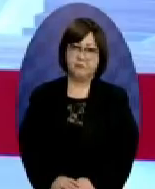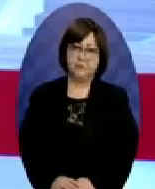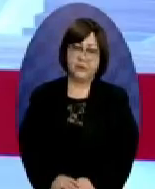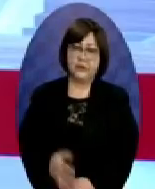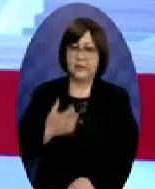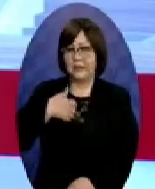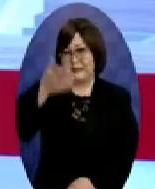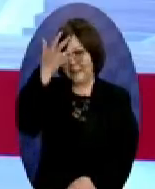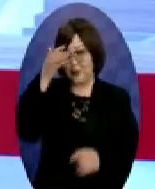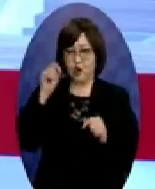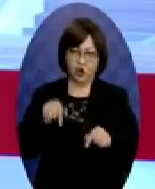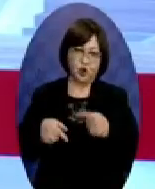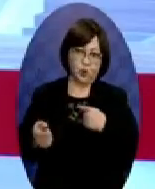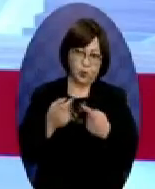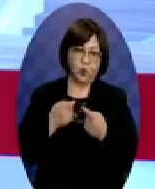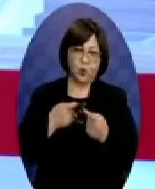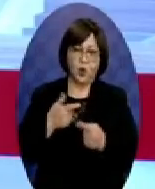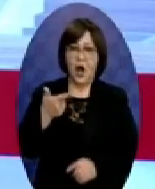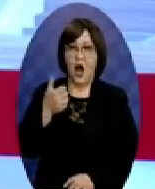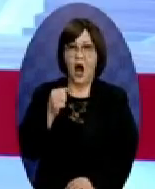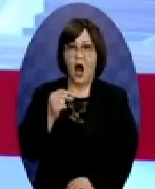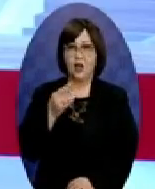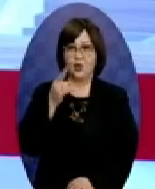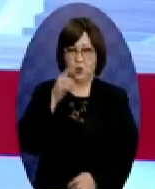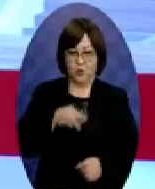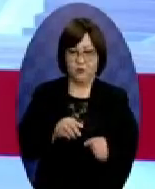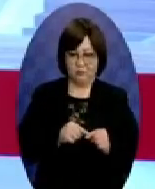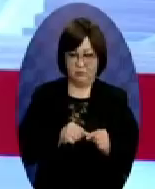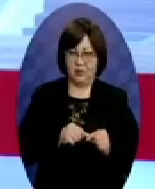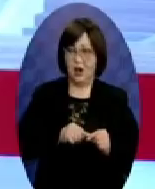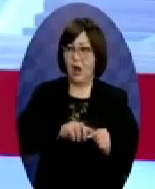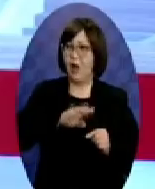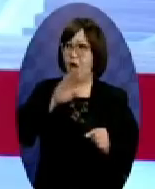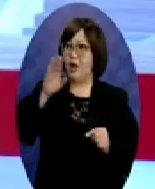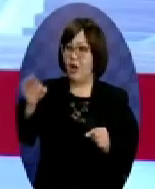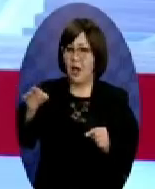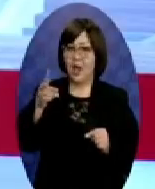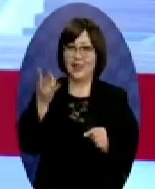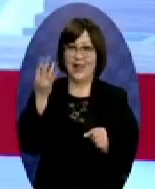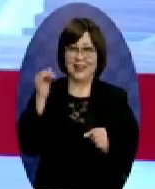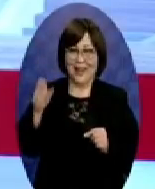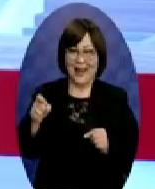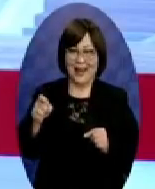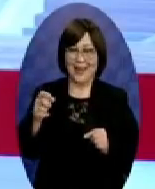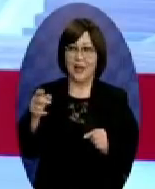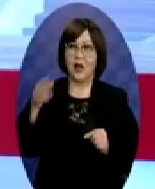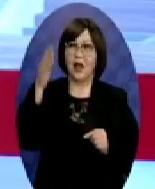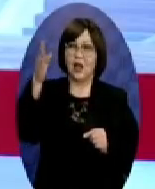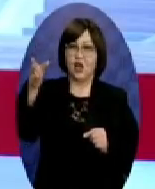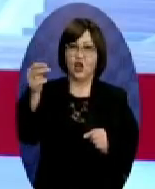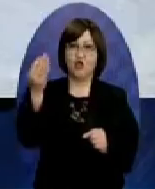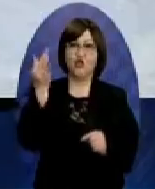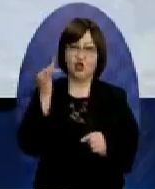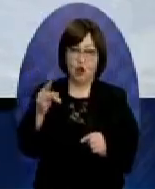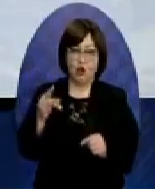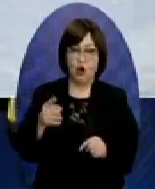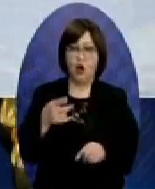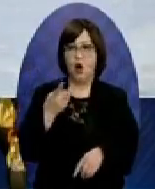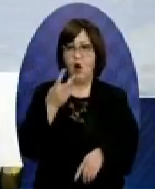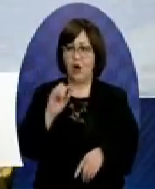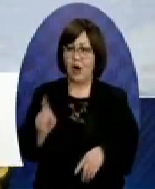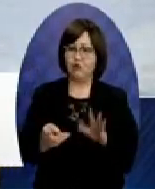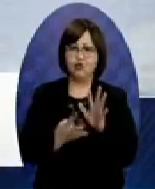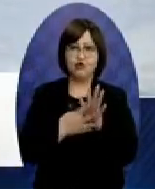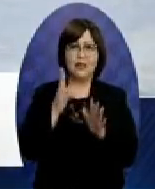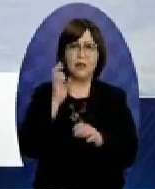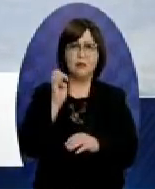Засгийн газрын өнөөдрийн уралдаанд Гашууртан уулзвараас Налайх Чойрын уулзвар хүртэлх 20.9 км автсан барих төслийн хэрэгжилтийн талаар